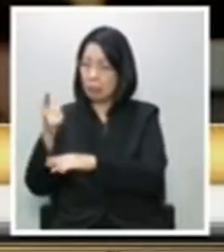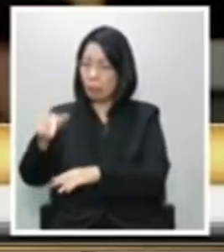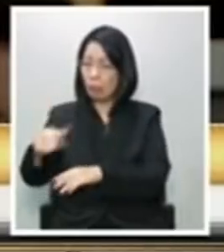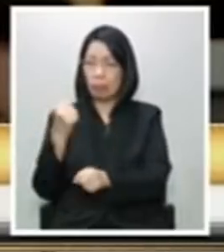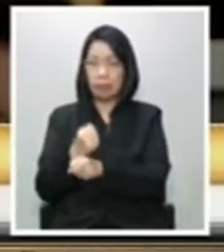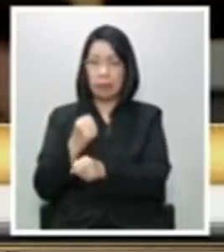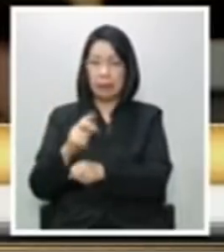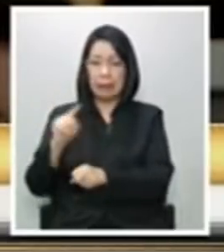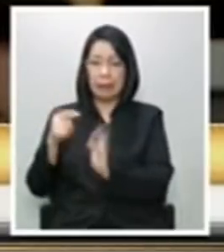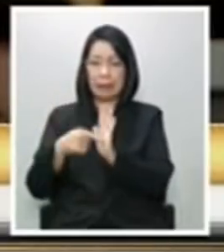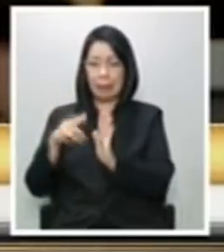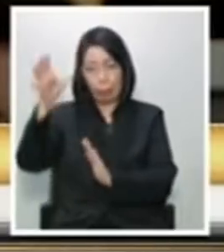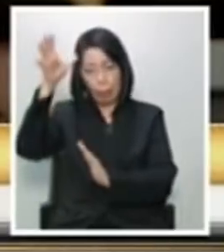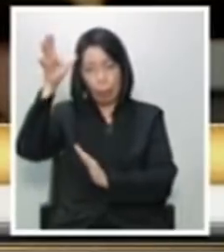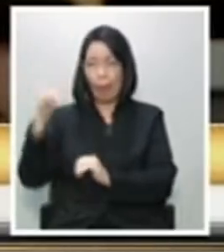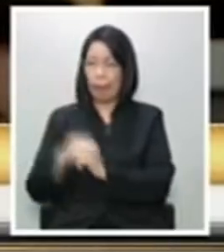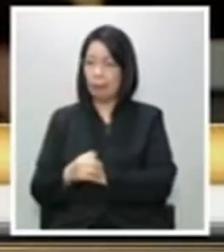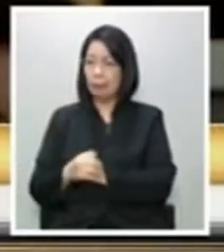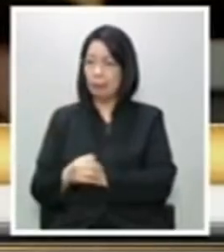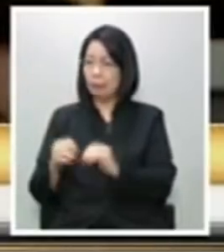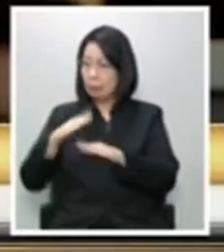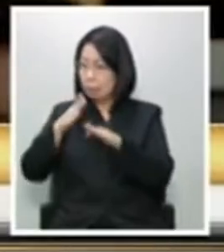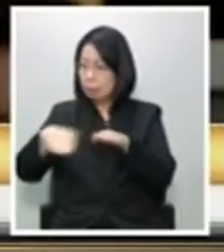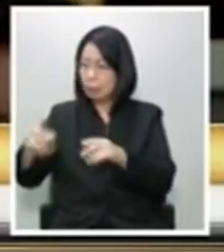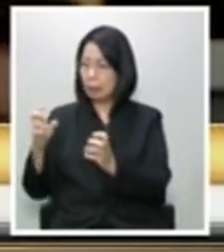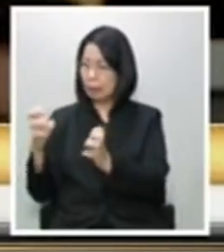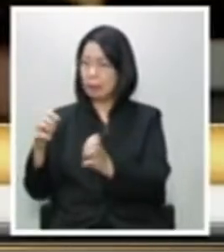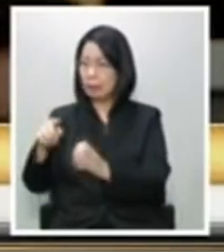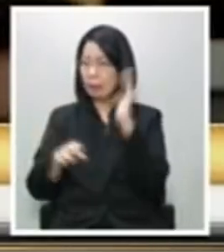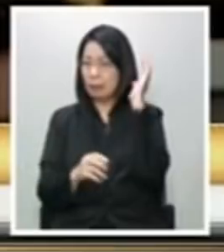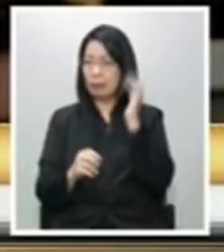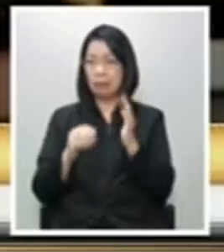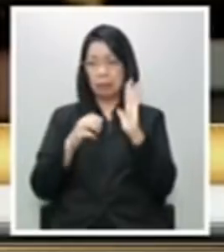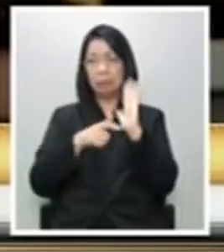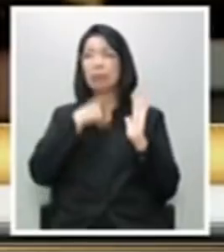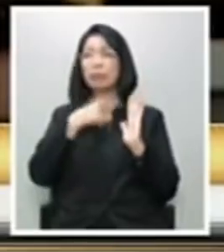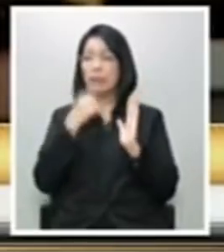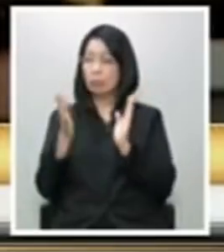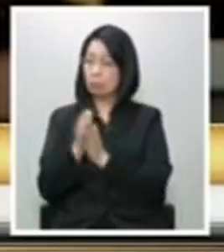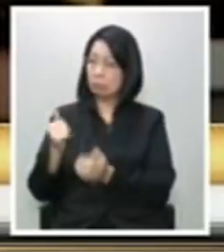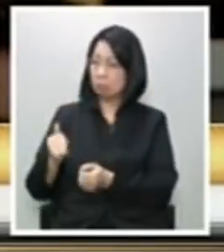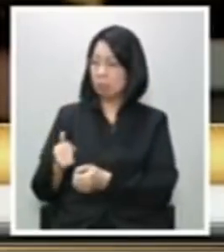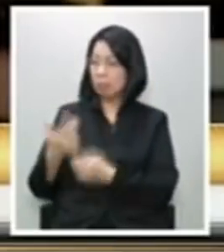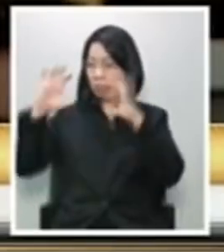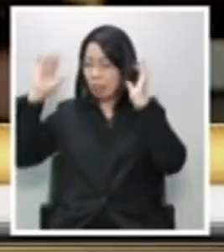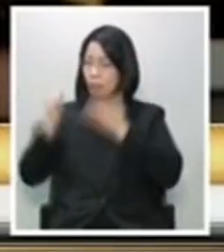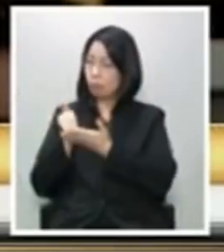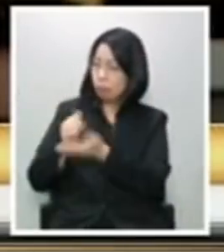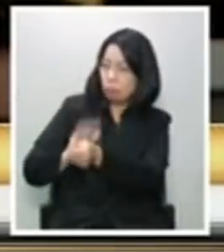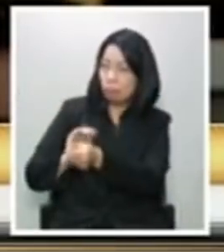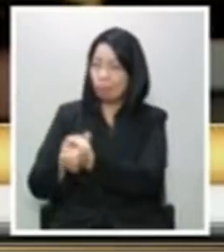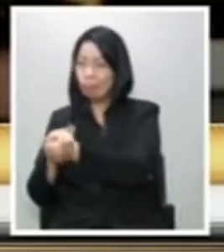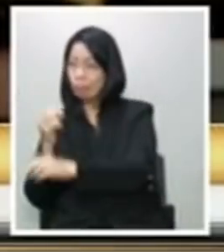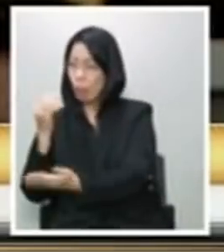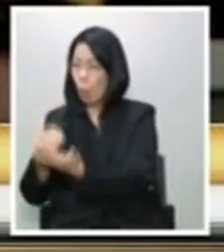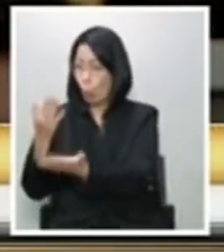ไร่เหมืองถ่านหินที่อมก๋อย284ไร่ทุกวันนี้ยังได้รับการอำนวยความสะดวกในการเข้าใช้พื้นที่ป่าสง